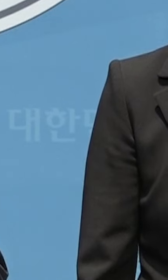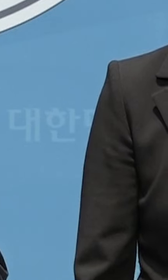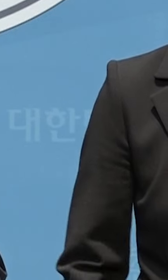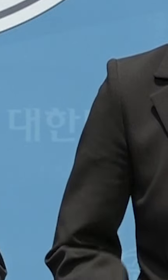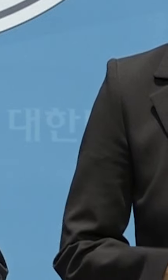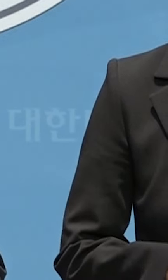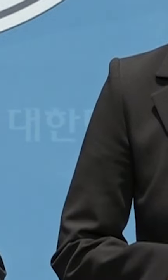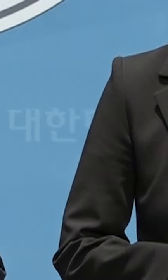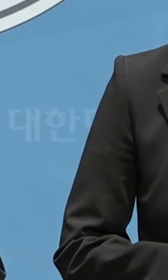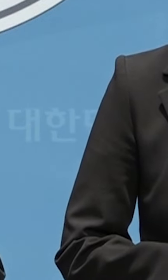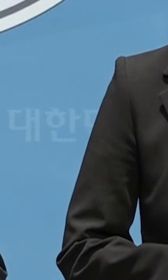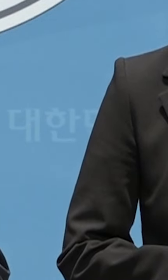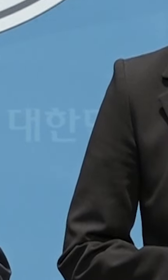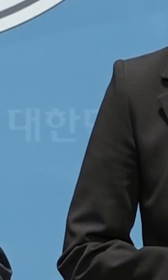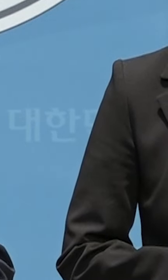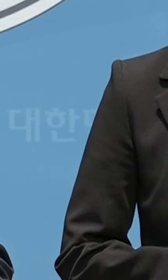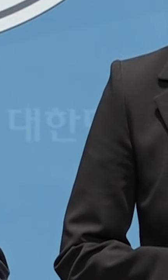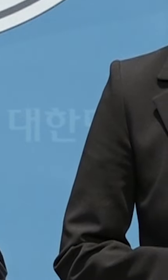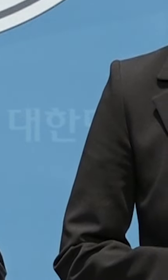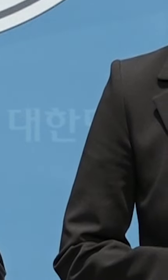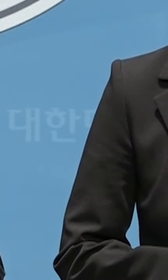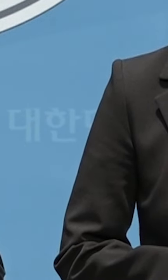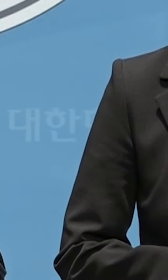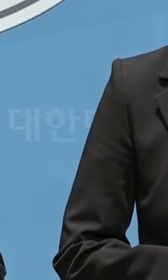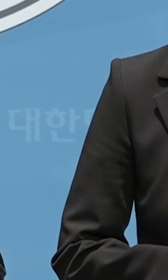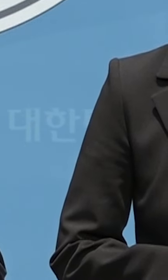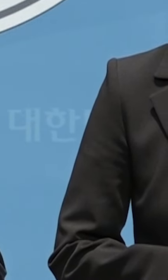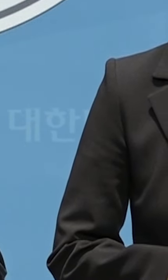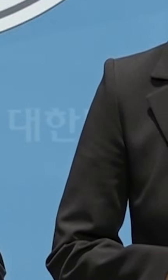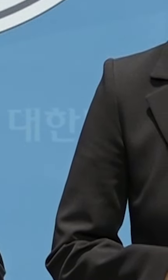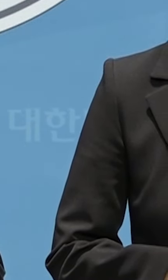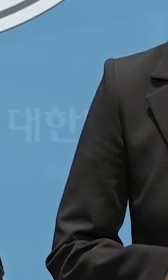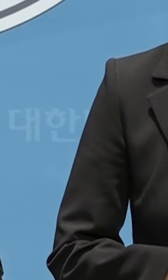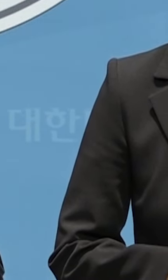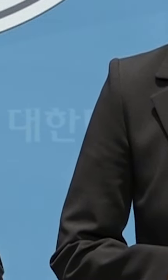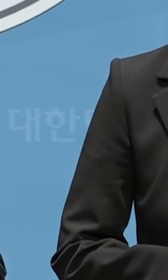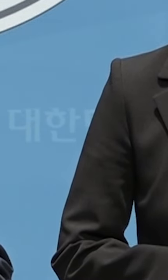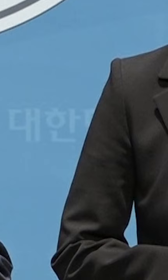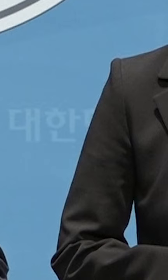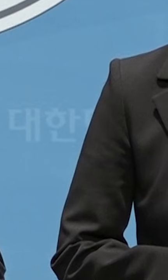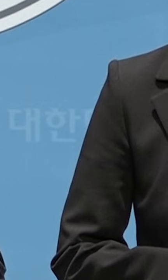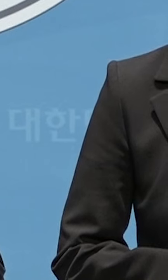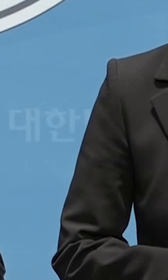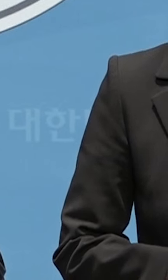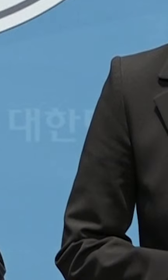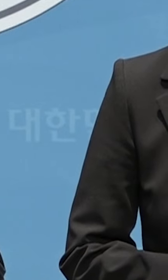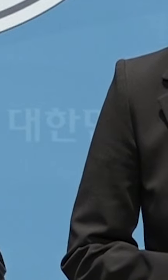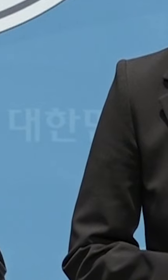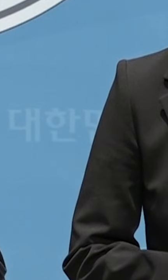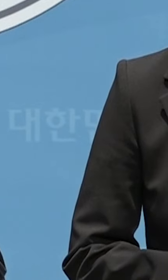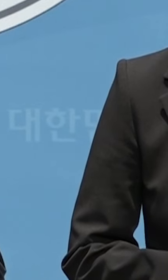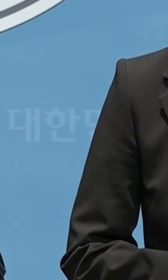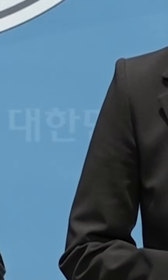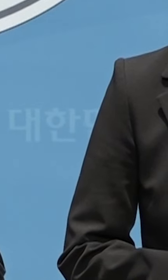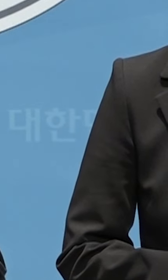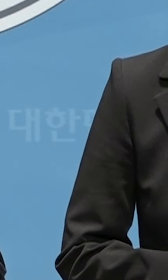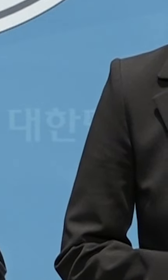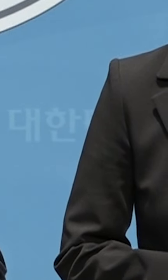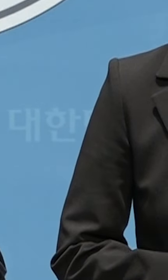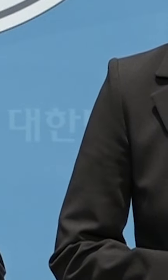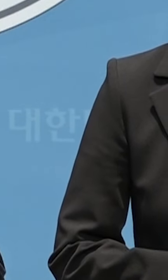대변인 시절에는 그래도 소통을 자주 왔는데 그래서 기자님들을 자주 뵐 수 있는 기회가 있었는데